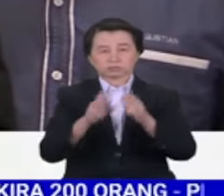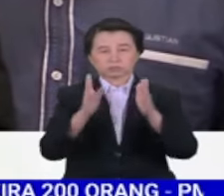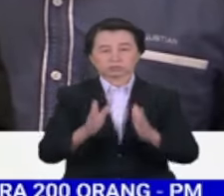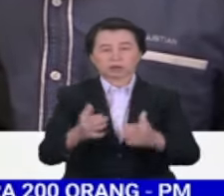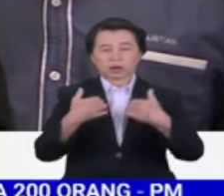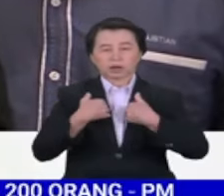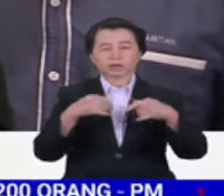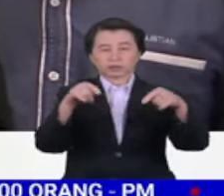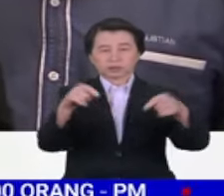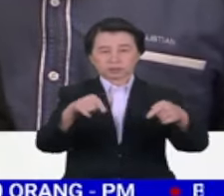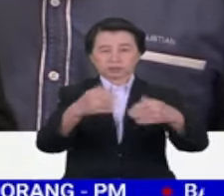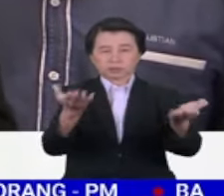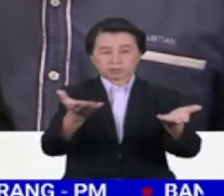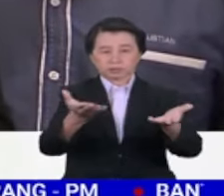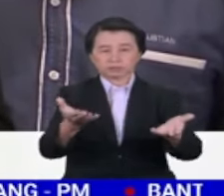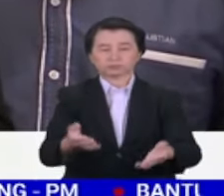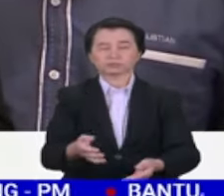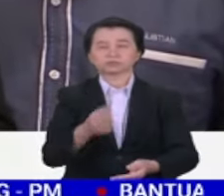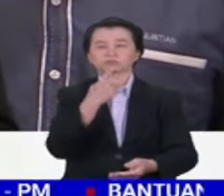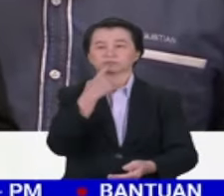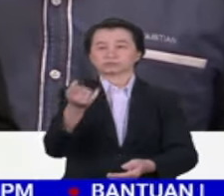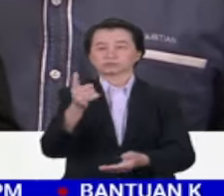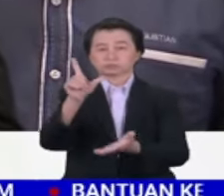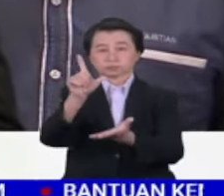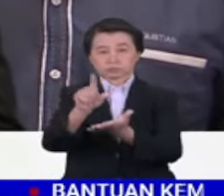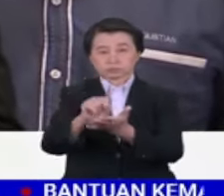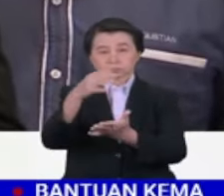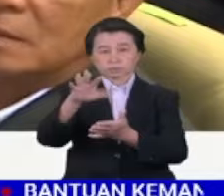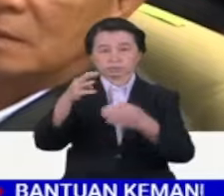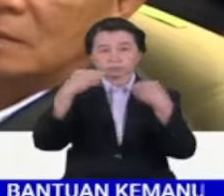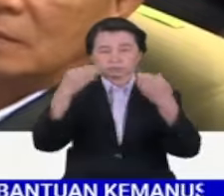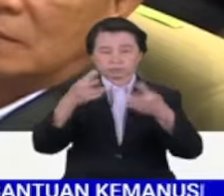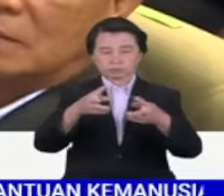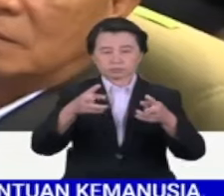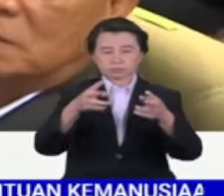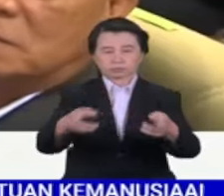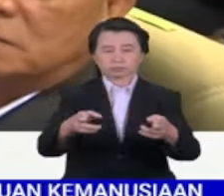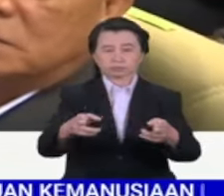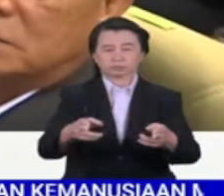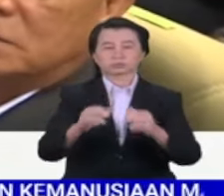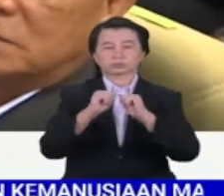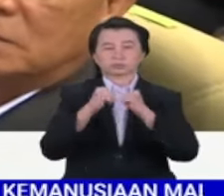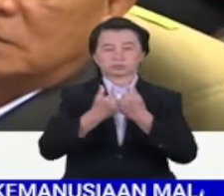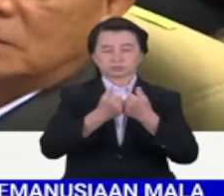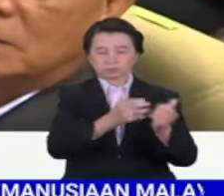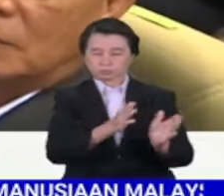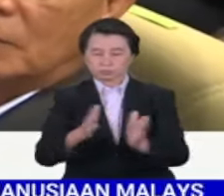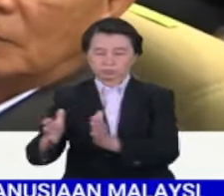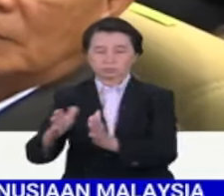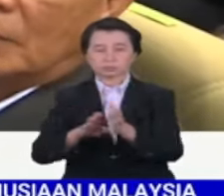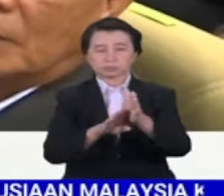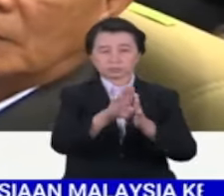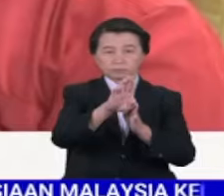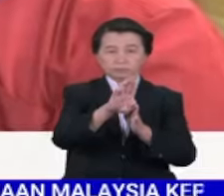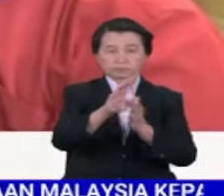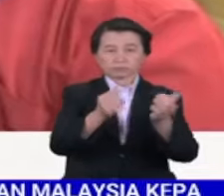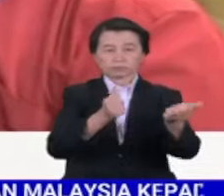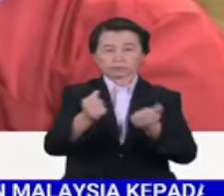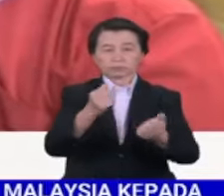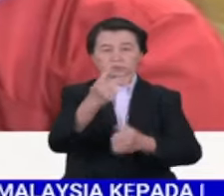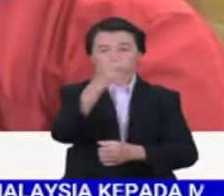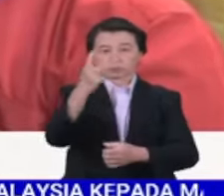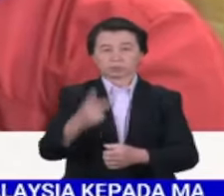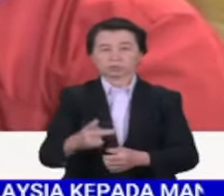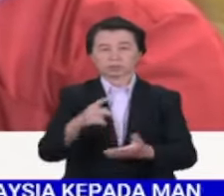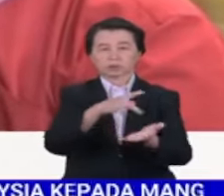Rara itu terdapat di sini saja bercakap kepada meja selepas magis praset Mini agensi penyelarasan pembangunan Grey kucing